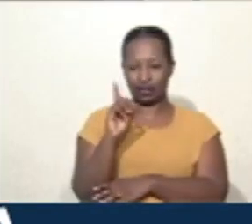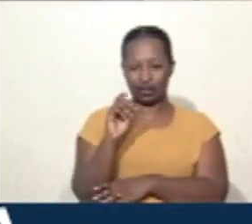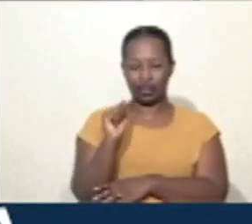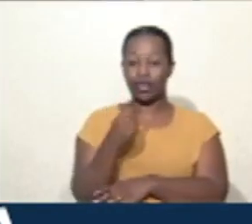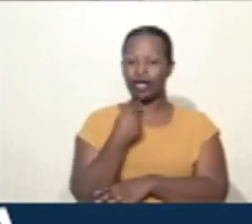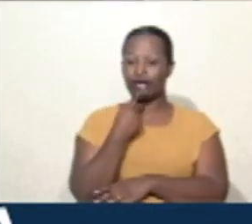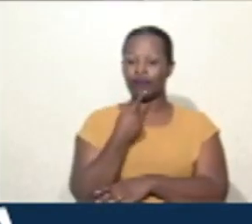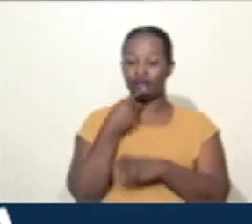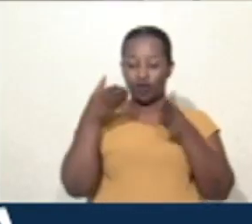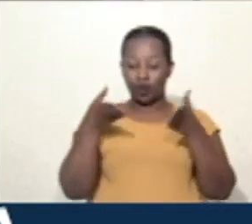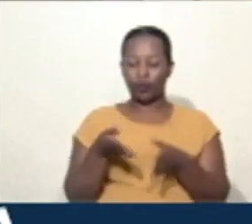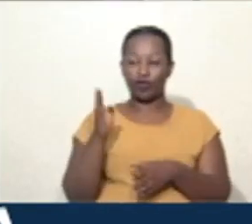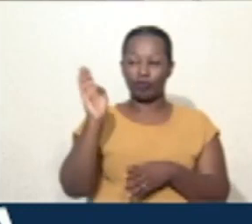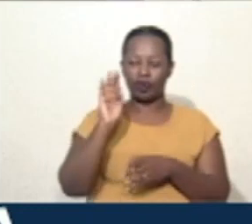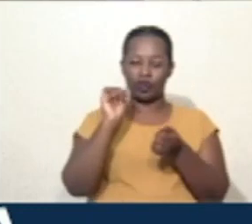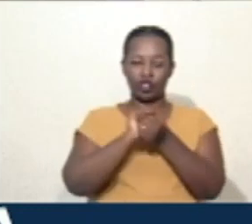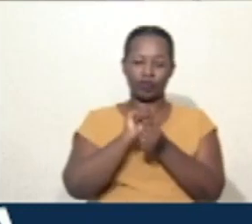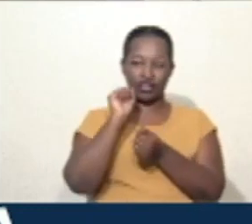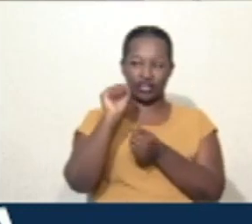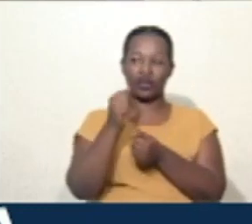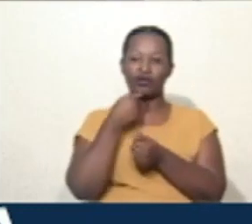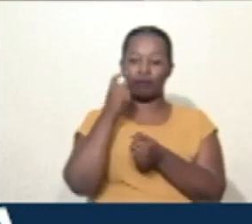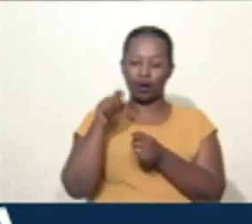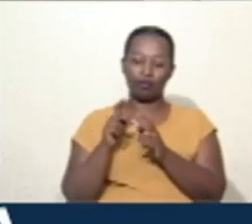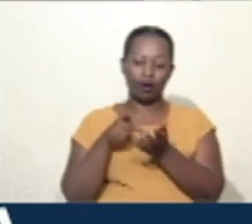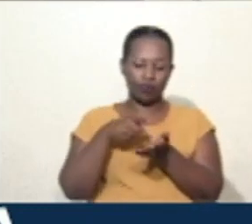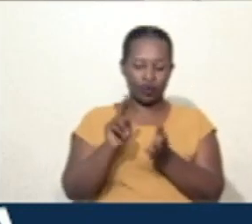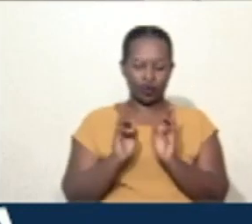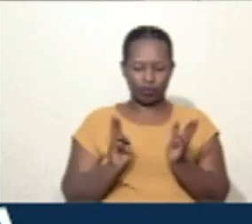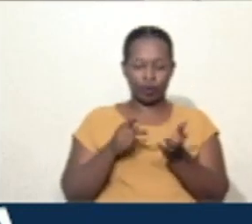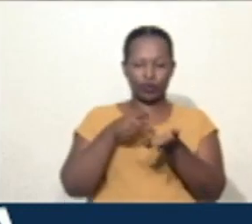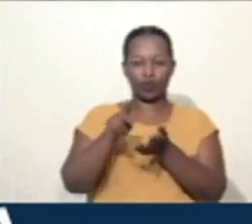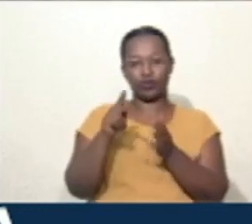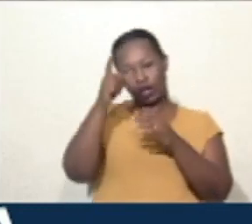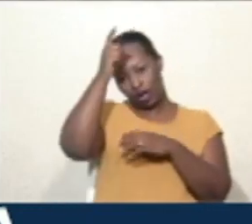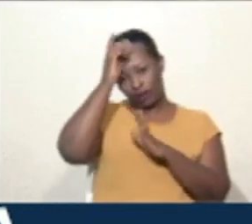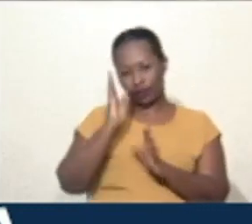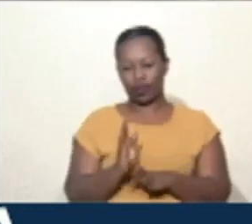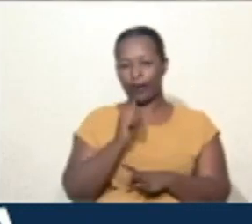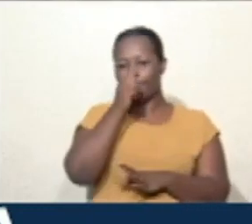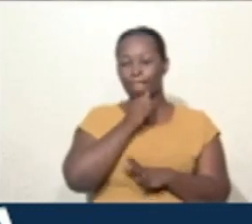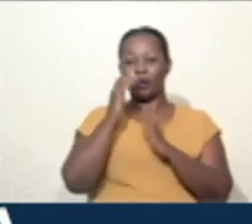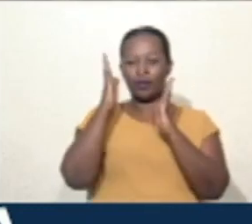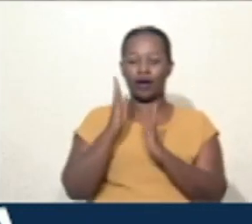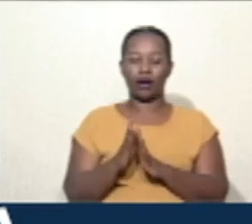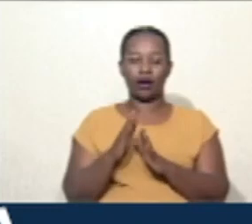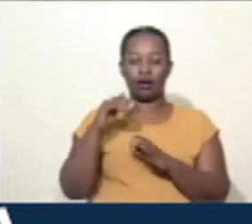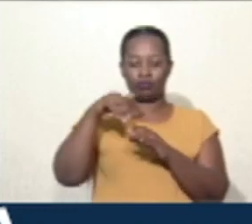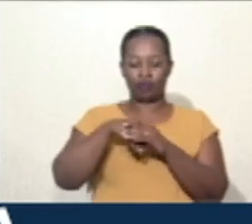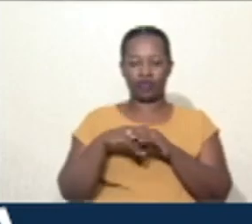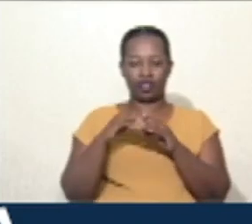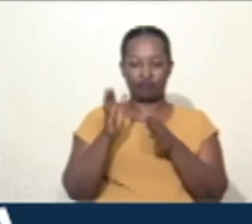ubu hari miliyari 15 z'ibirarane by'ingurane bitegura kwishyura abaturage. Umunyamabanga uhoraho muri Minisiteri y'Ibikorwa